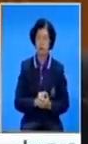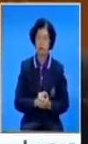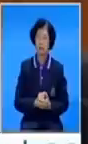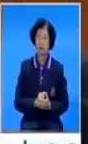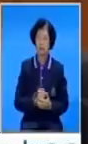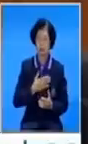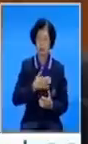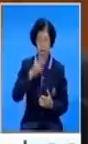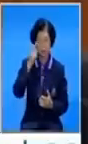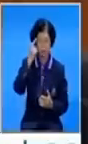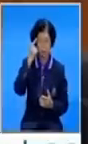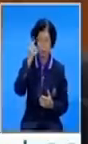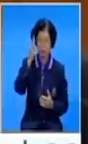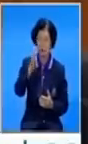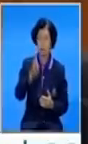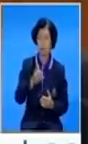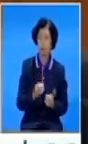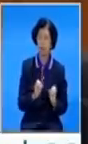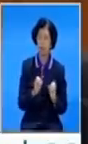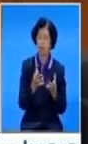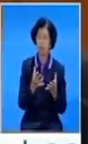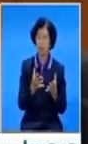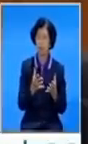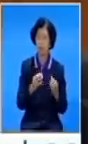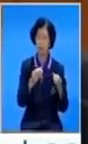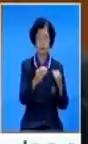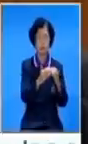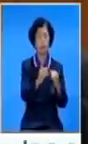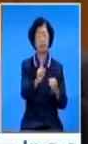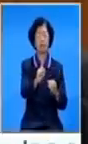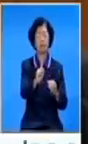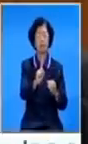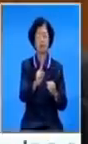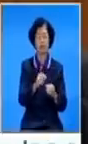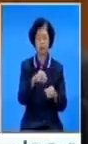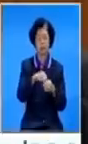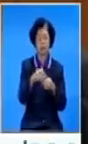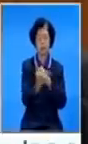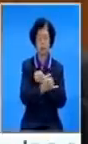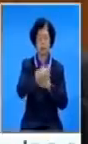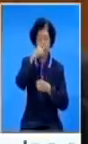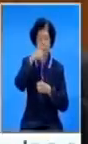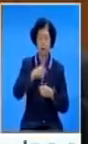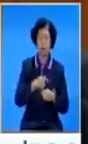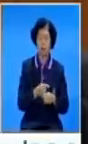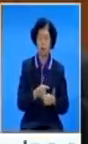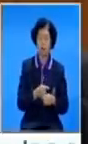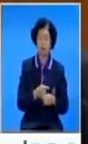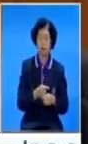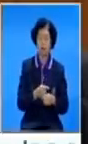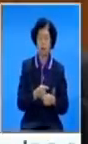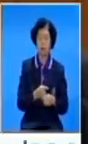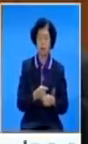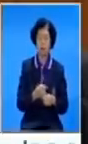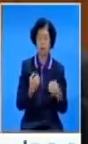ผมเชื่อต่อไปว่าคงไม่มีหน่วยงานใดในประเทศไทยที่จะได้มีโอกาส